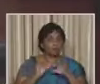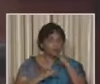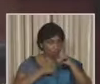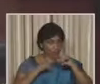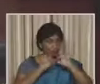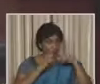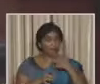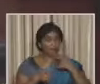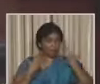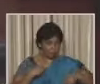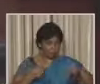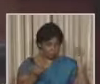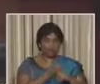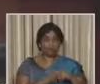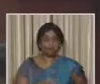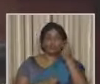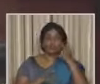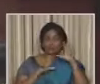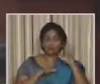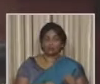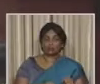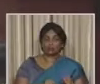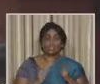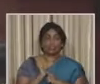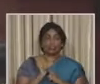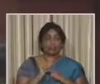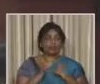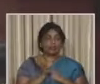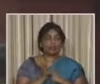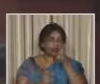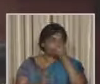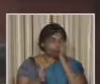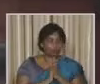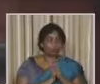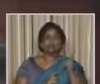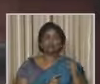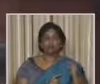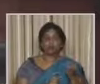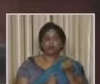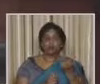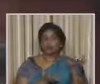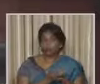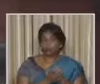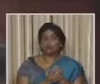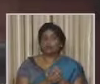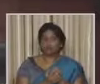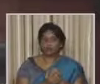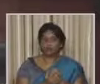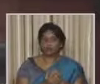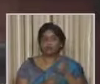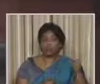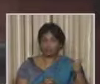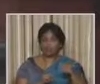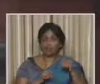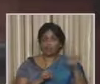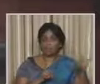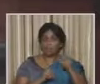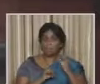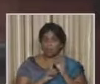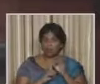பரம்பரை பகைமை காரணமாகவா? பெண்டோரா பேப்பர்ஸ் நிரூபமா ராஜபக்சவின் கொள்ளையடித்தல் பணத்தை பற்றிய விவரங்களை போட்டார்கள். பெண்டோரா பேப்பர்ஸ்